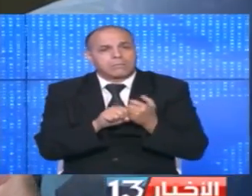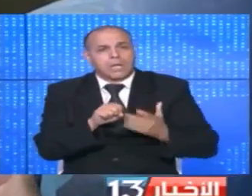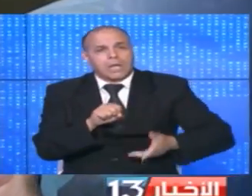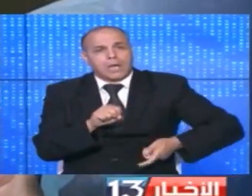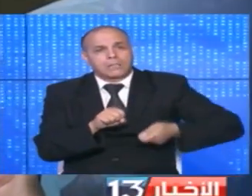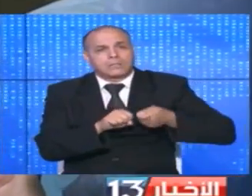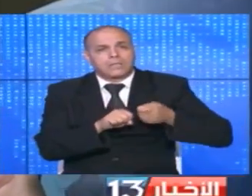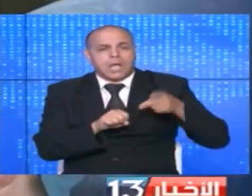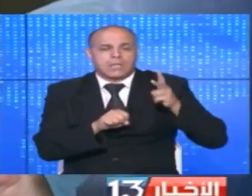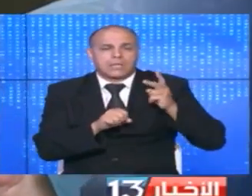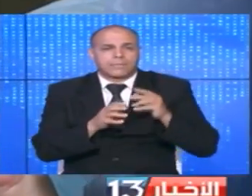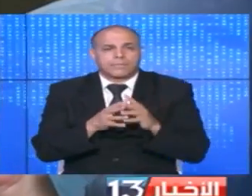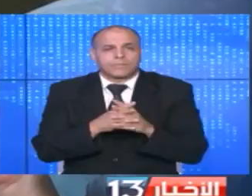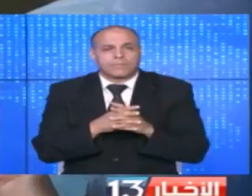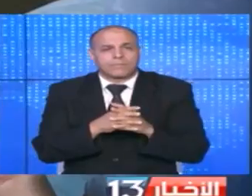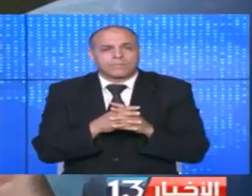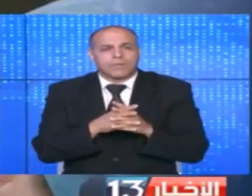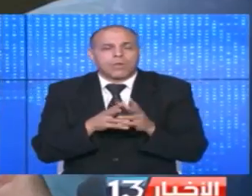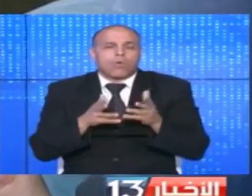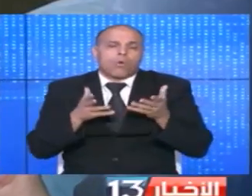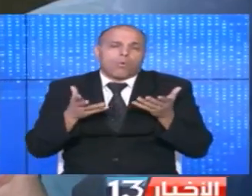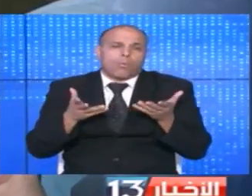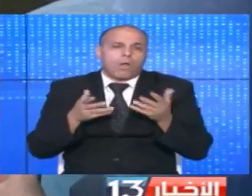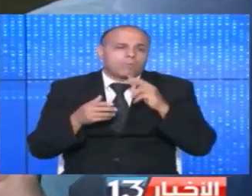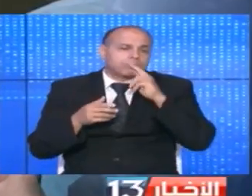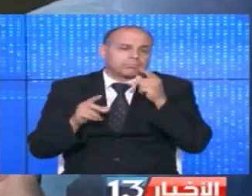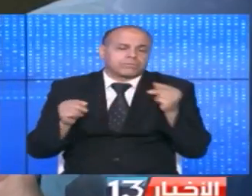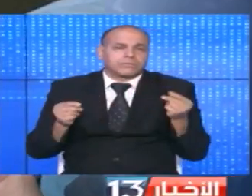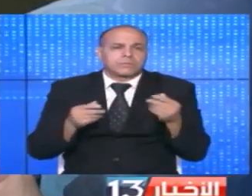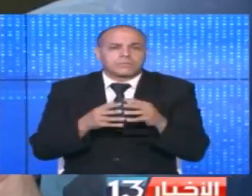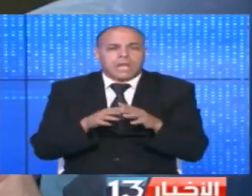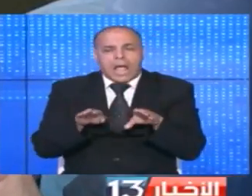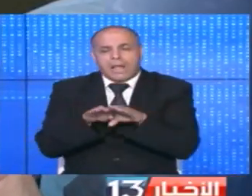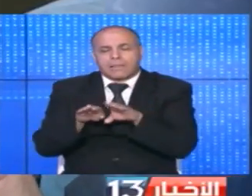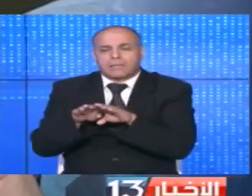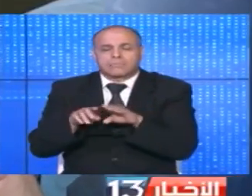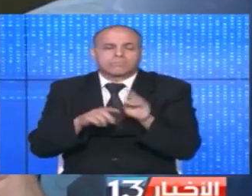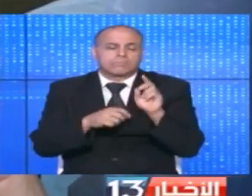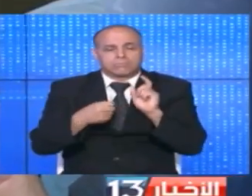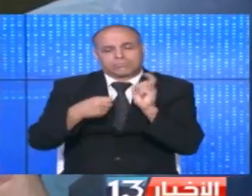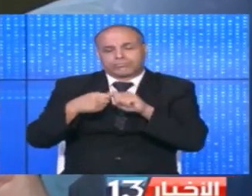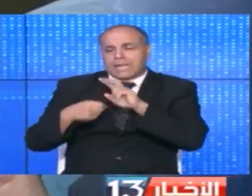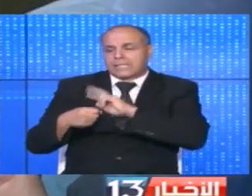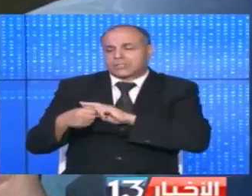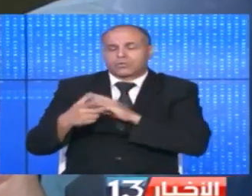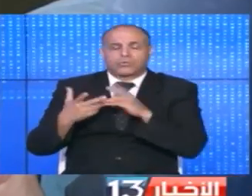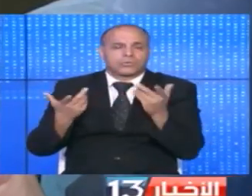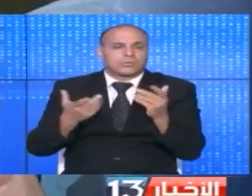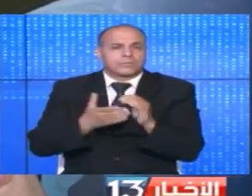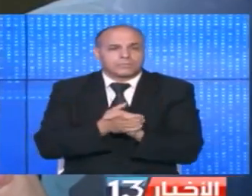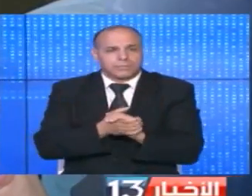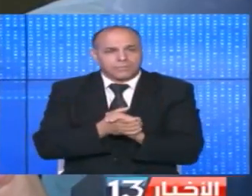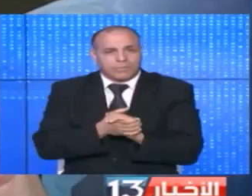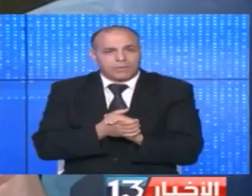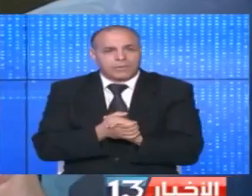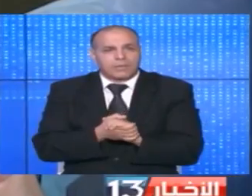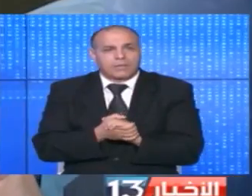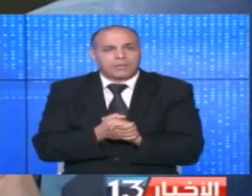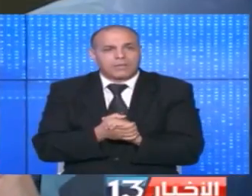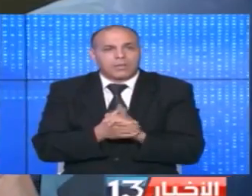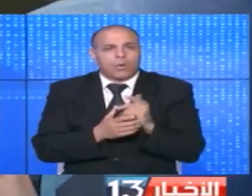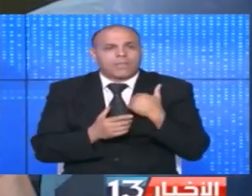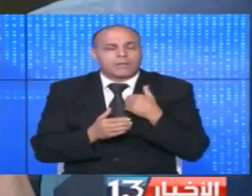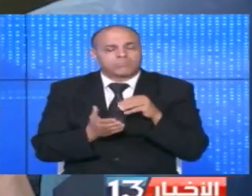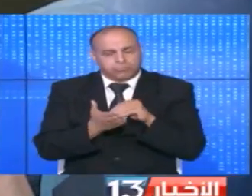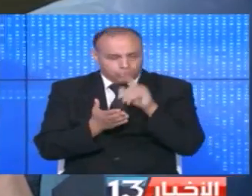ويخلص فيها على الاقل عبد الله نبيل المظلومين والمؤمنين اليوم مع